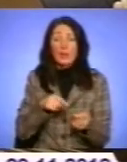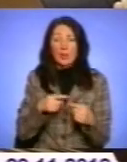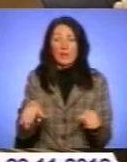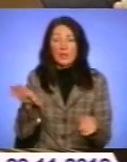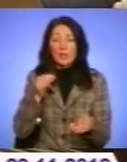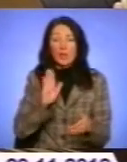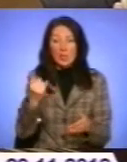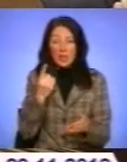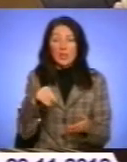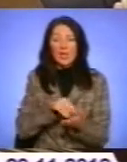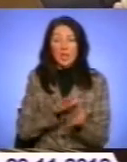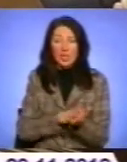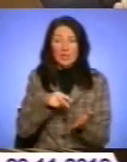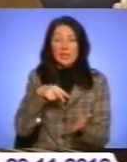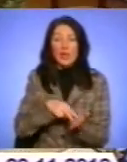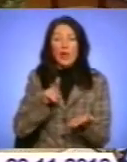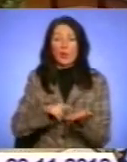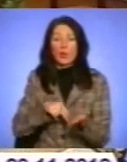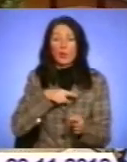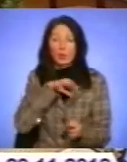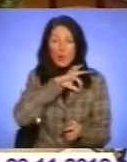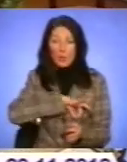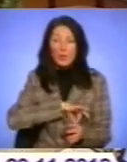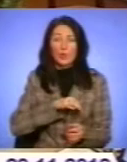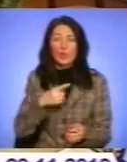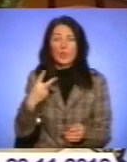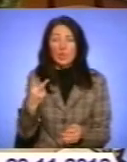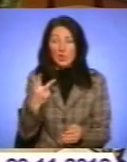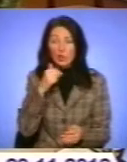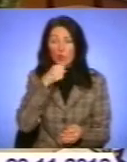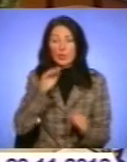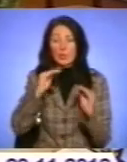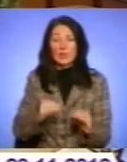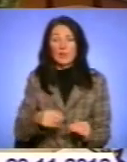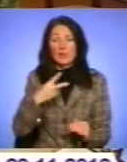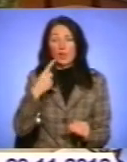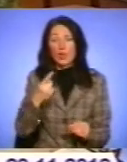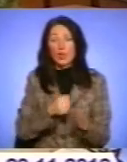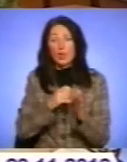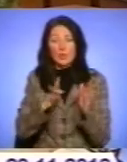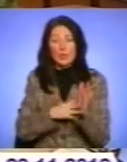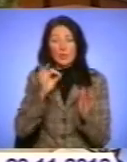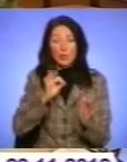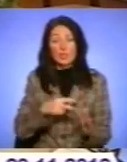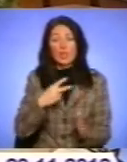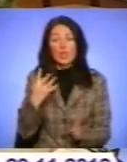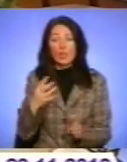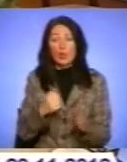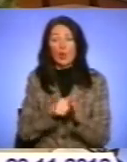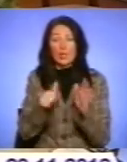Азарова, ставка податку на прибуток у 2013-му знизиться з 21 до 19%, а у 2014-му